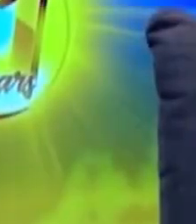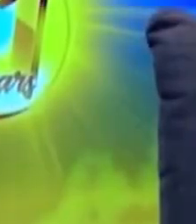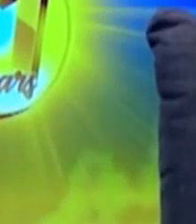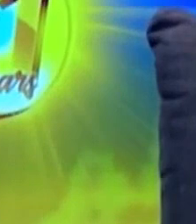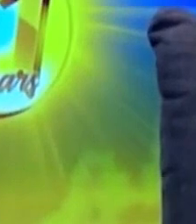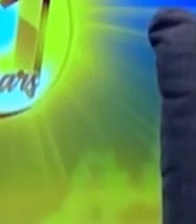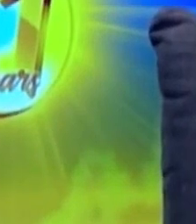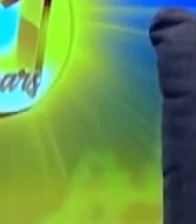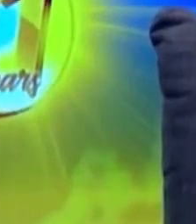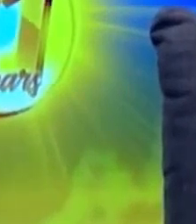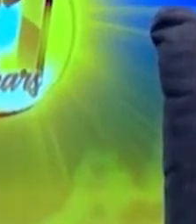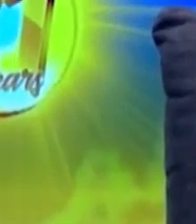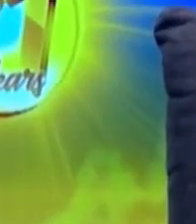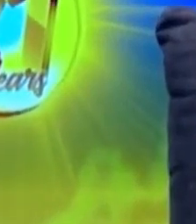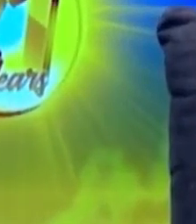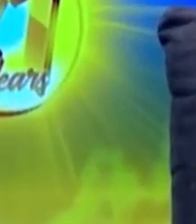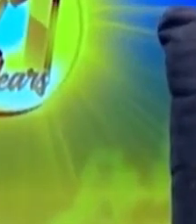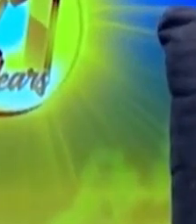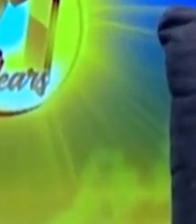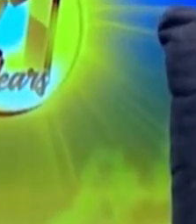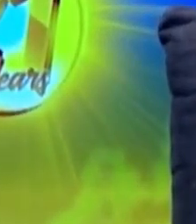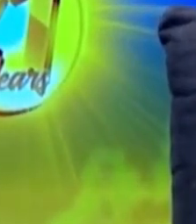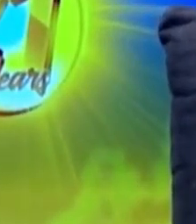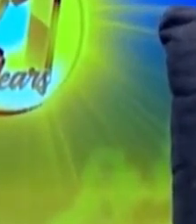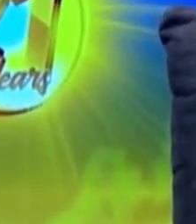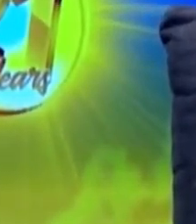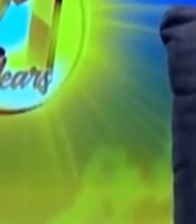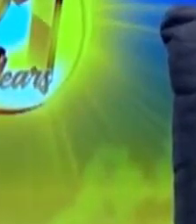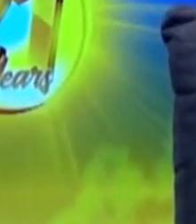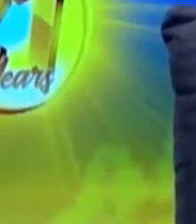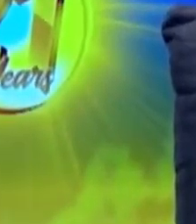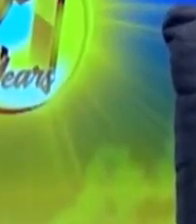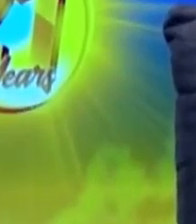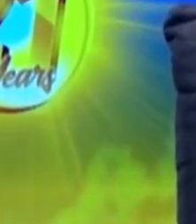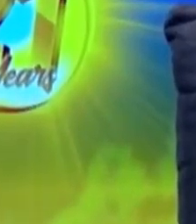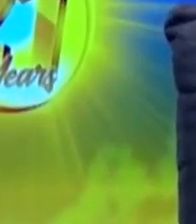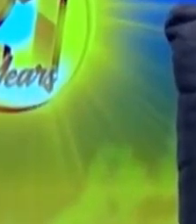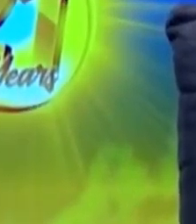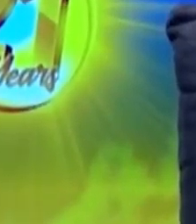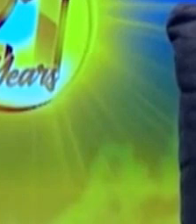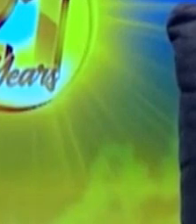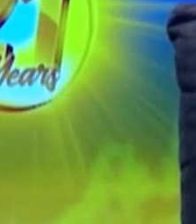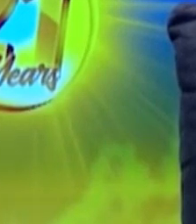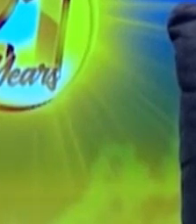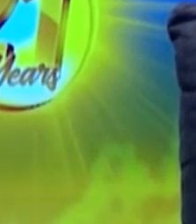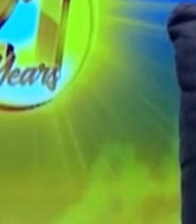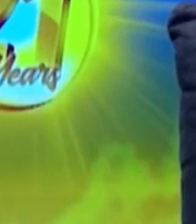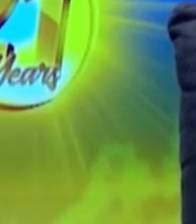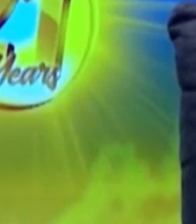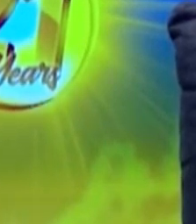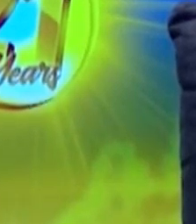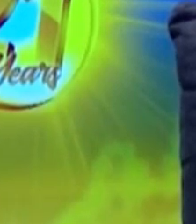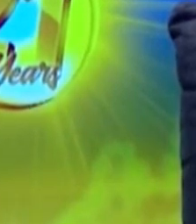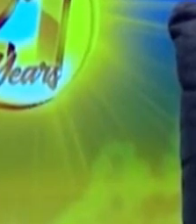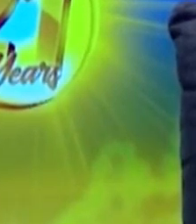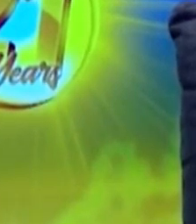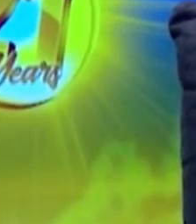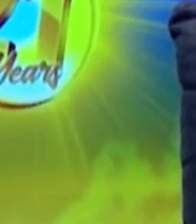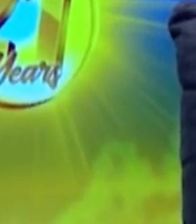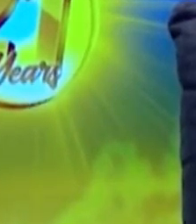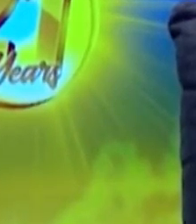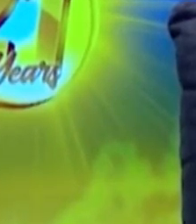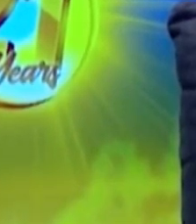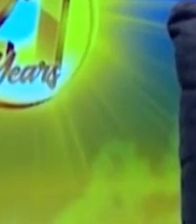Kapuso, mauuna ka sa mga balita. Panoorin lamang ang unang balita sa unang hirit at iba pang award-winning newscast sa